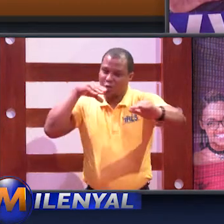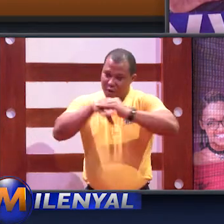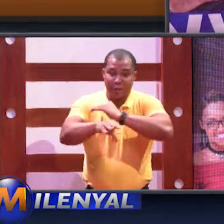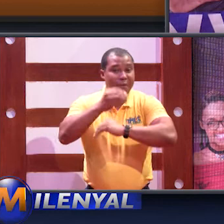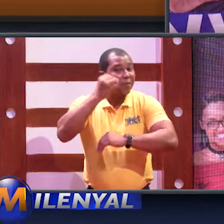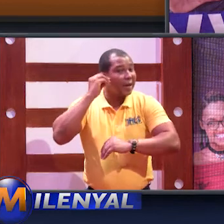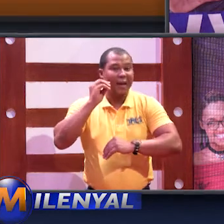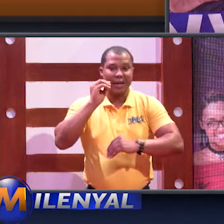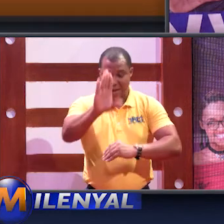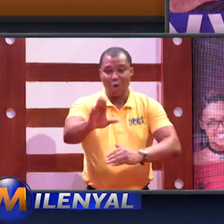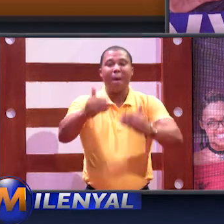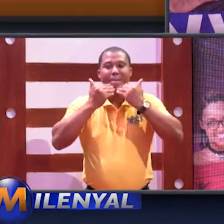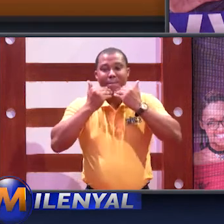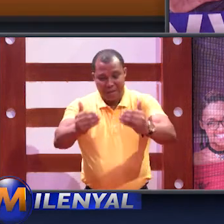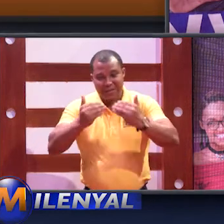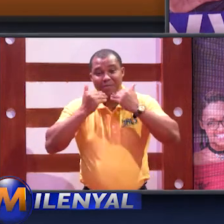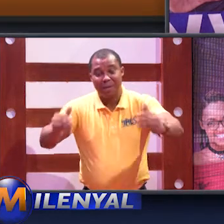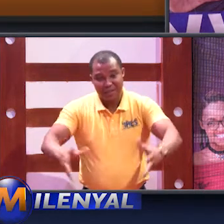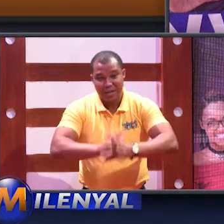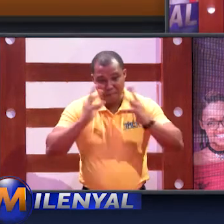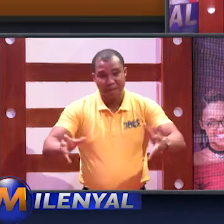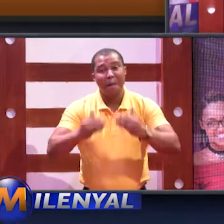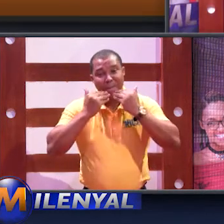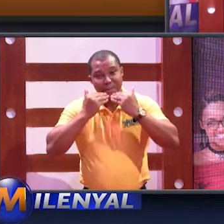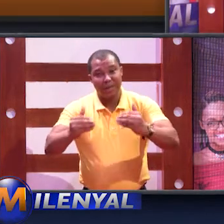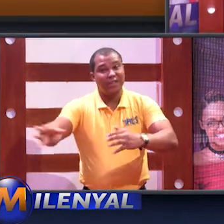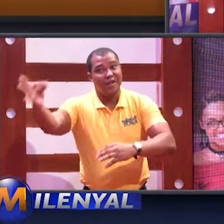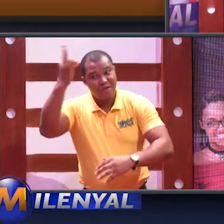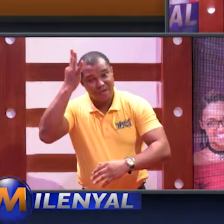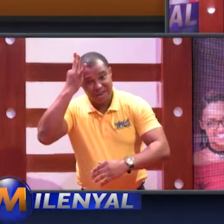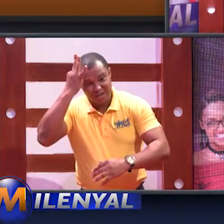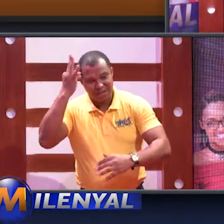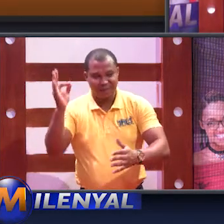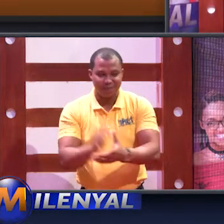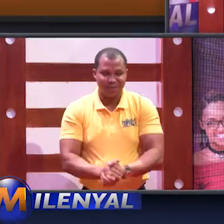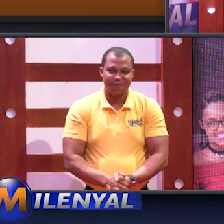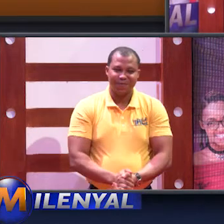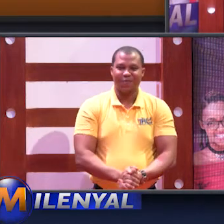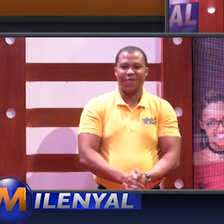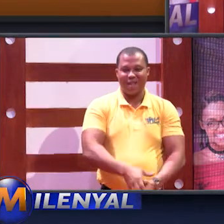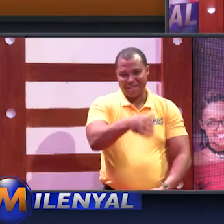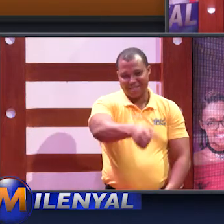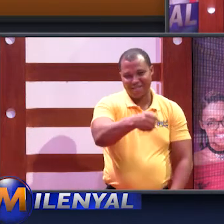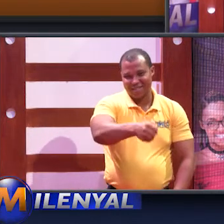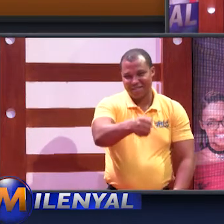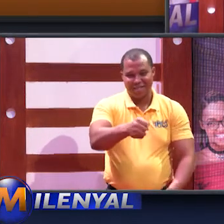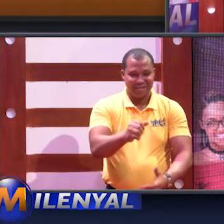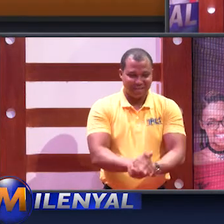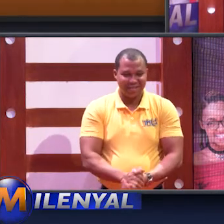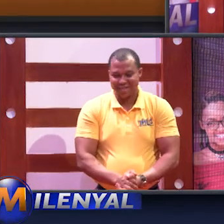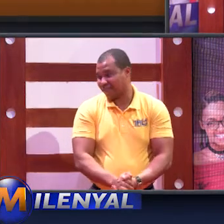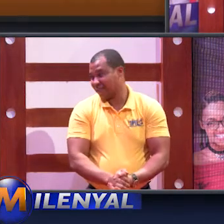la caillou. Merci à Naïka qui te premier invité nous. Merci à fait ou pas, mais bon, non, mougale. Pas pour rien. C'est